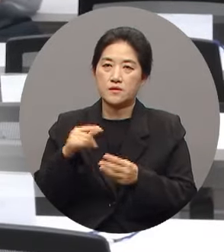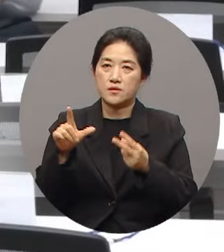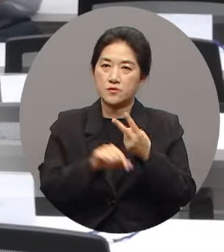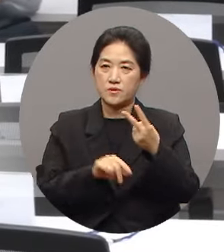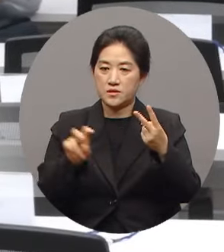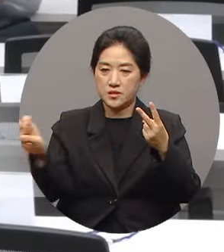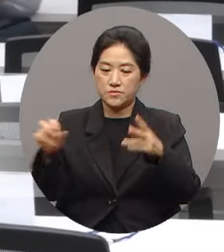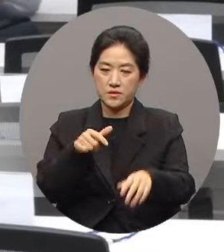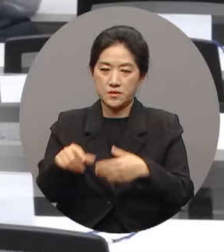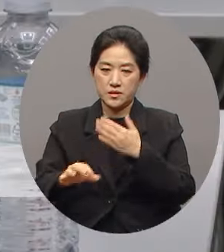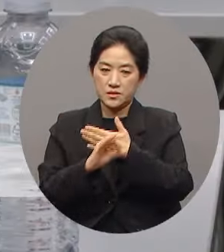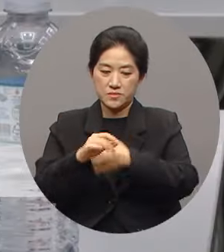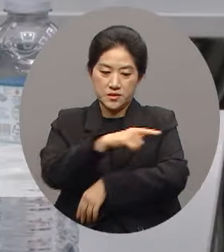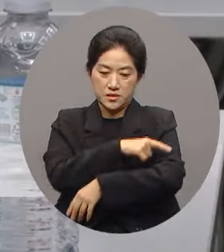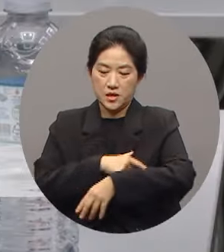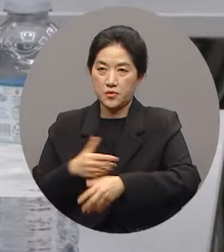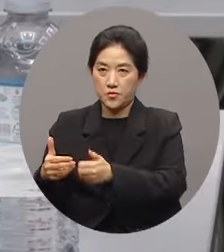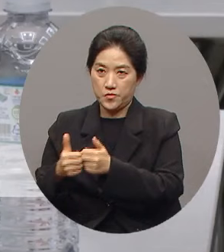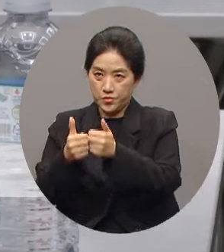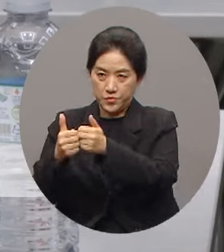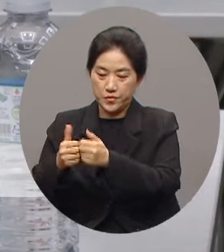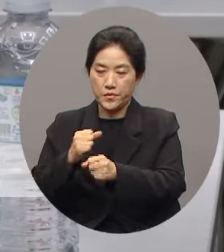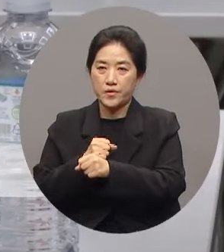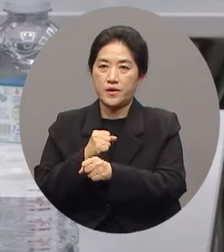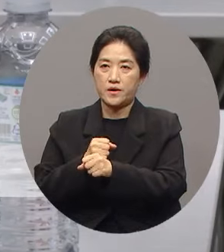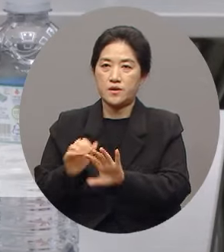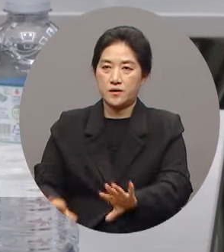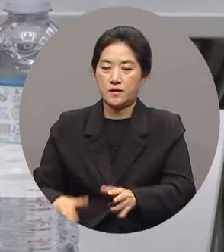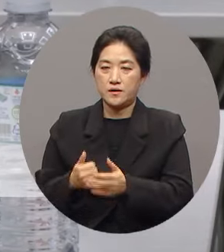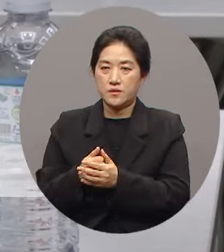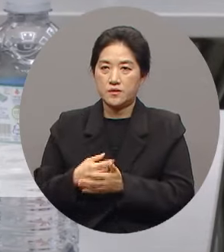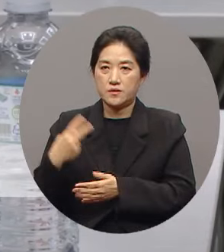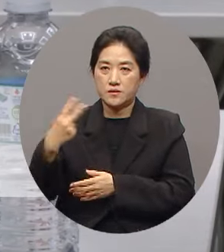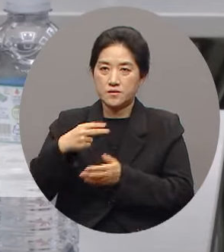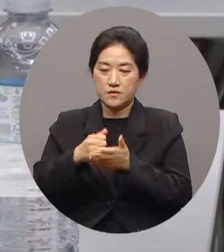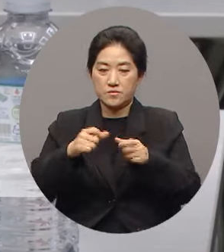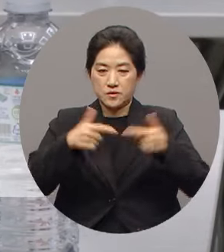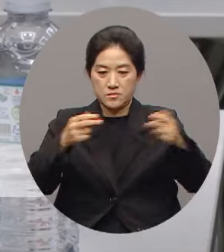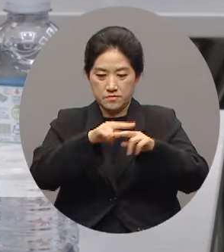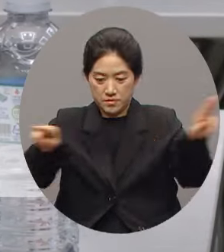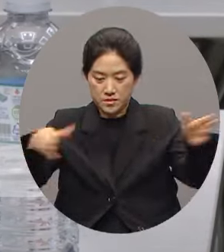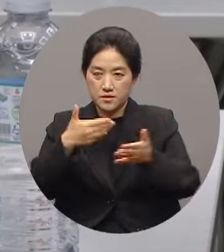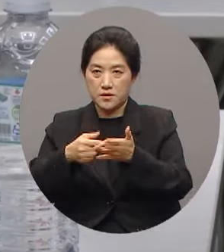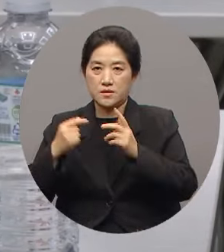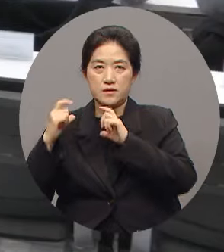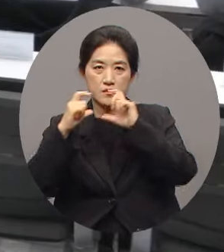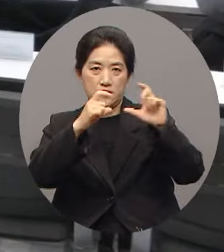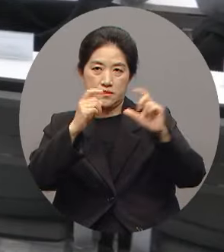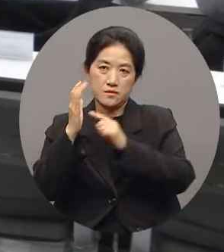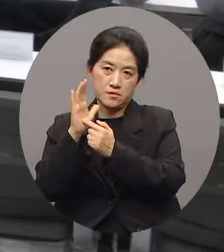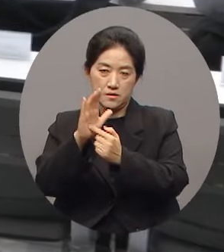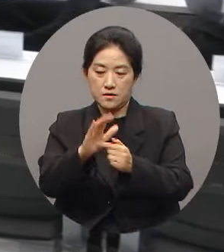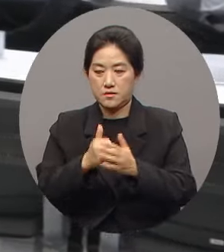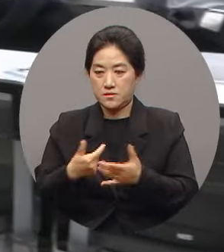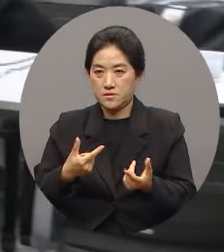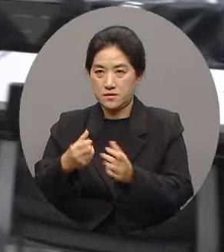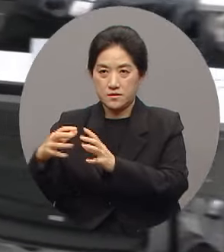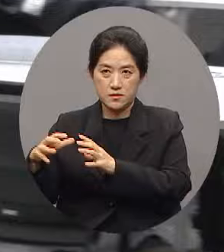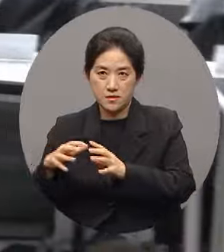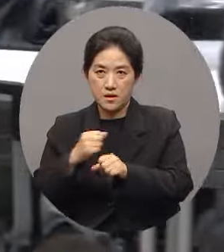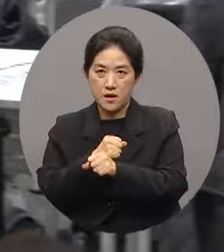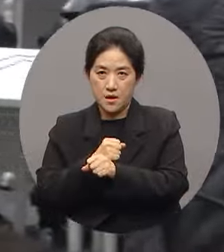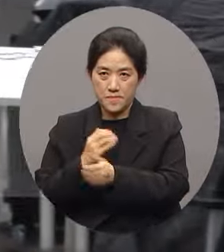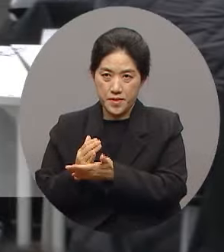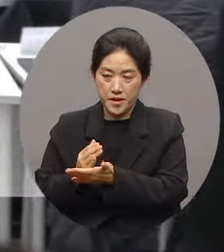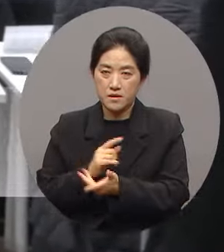임시 대의원총회를 열고 2,000명 의대 증원 계획 전면 백지화를 촉구하는 성명서를 발표했습니다. 집단행동 지속 여부